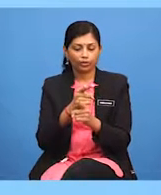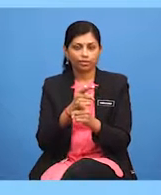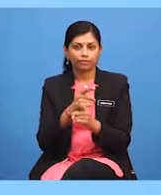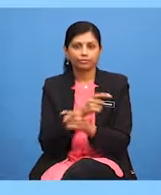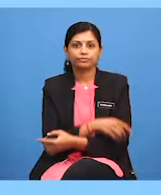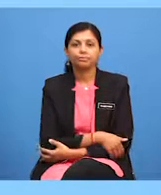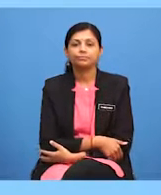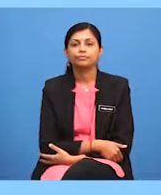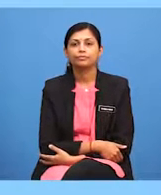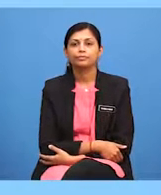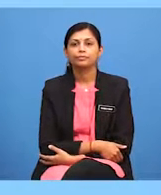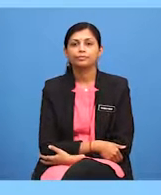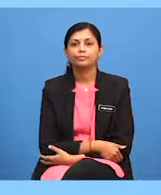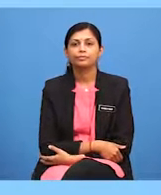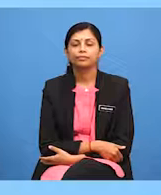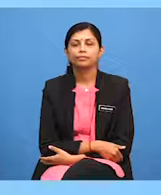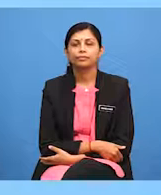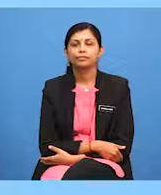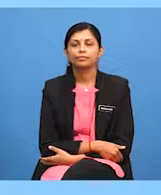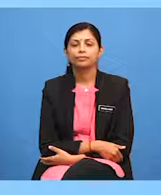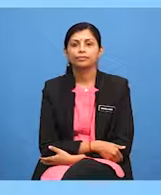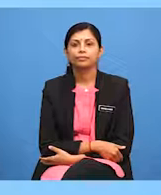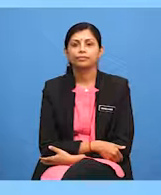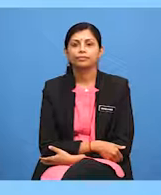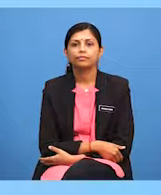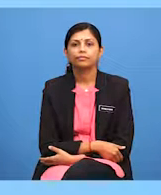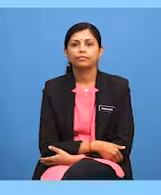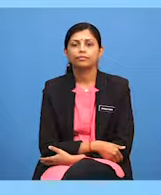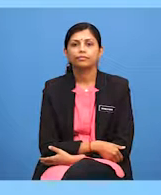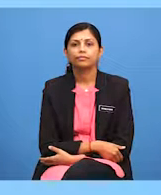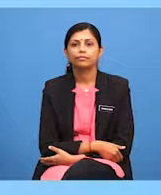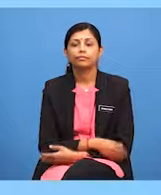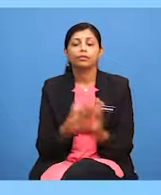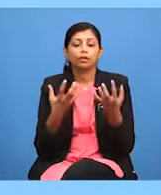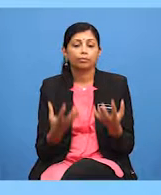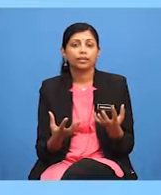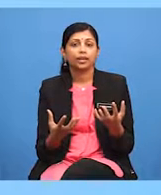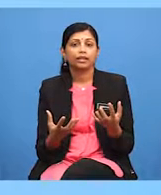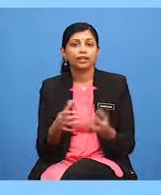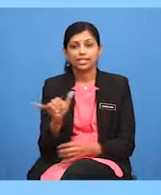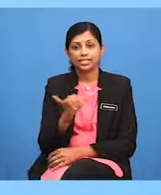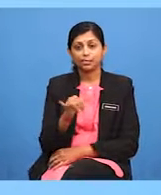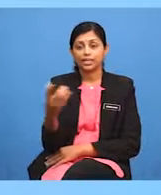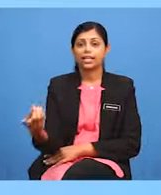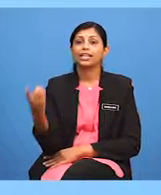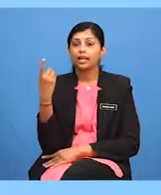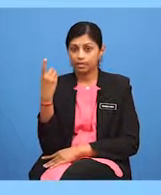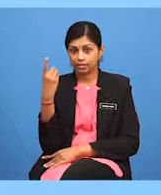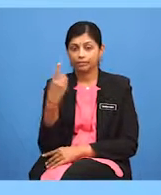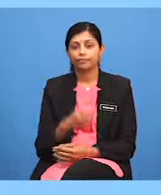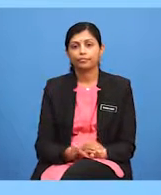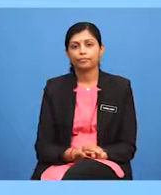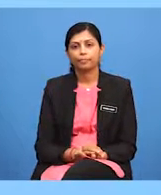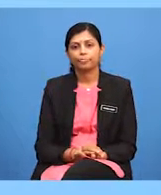diberi. Dalam situasi ini, berat adalah daya yang bertindak